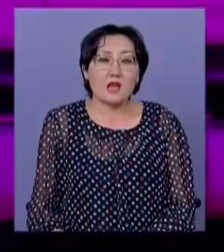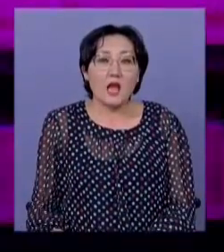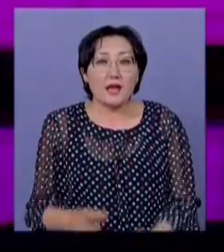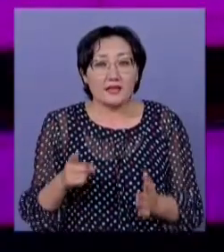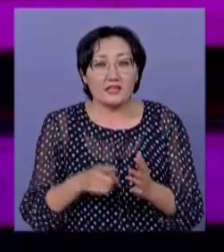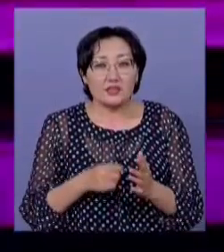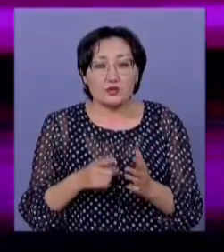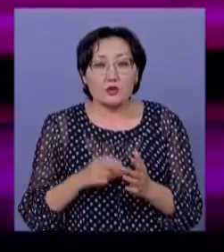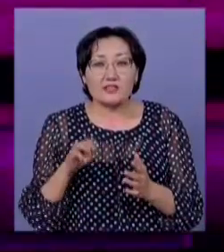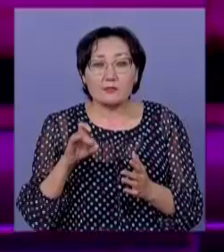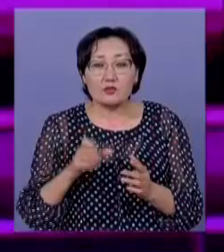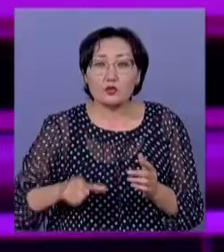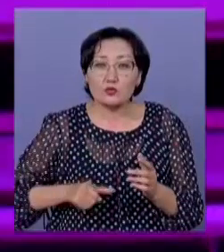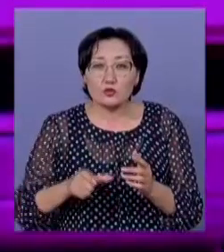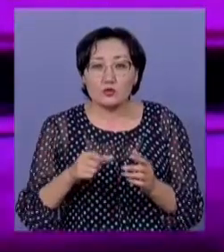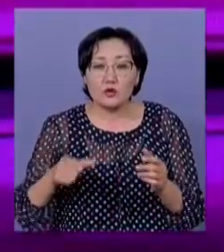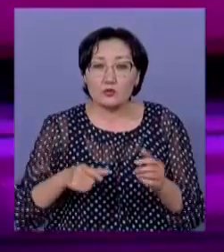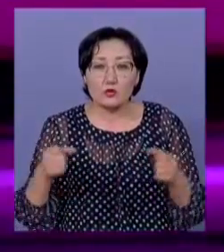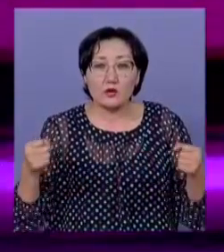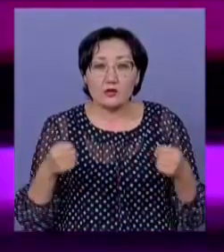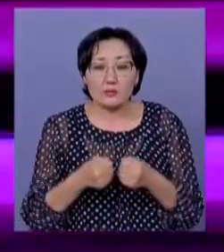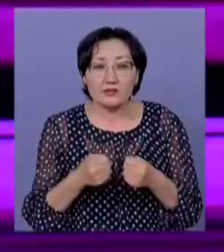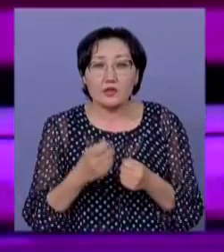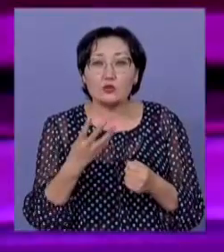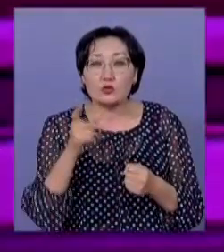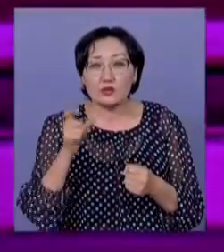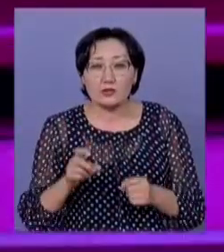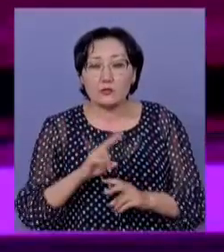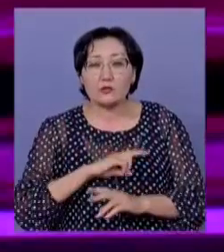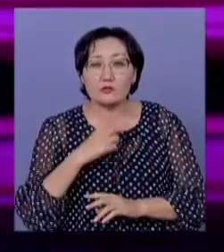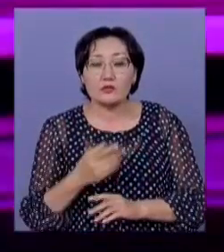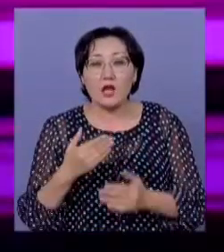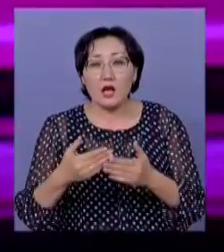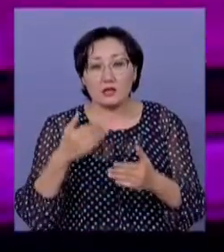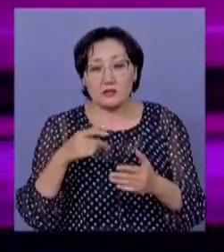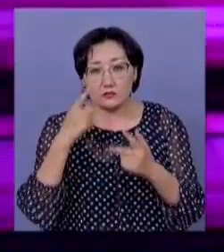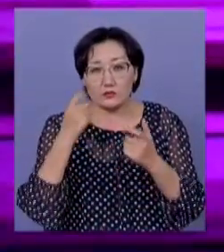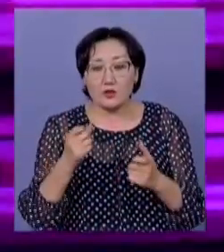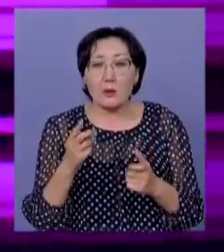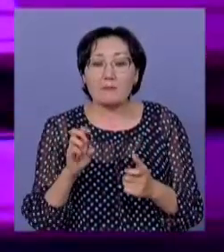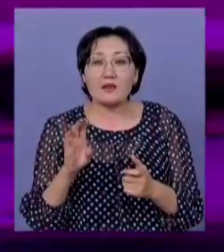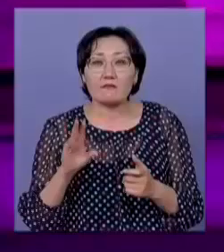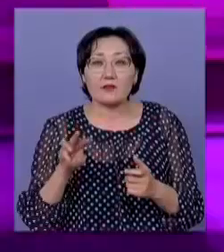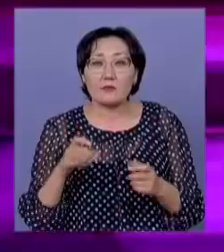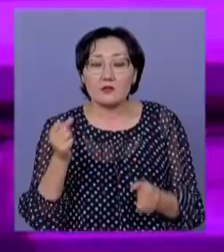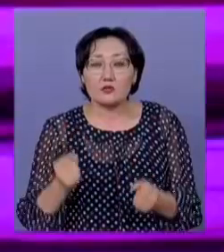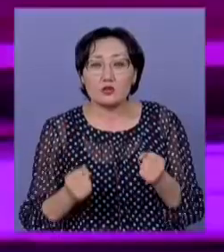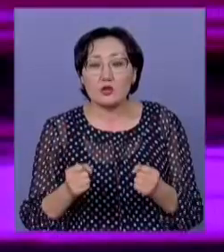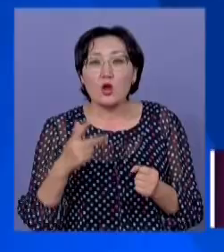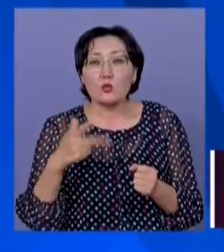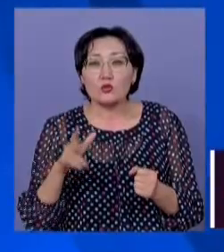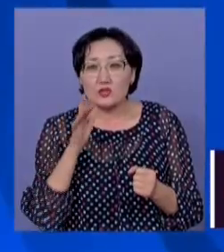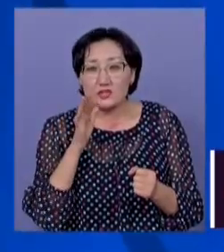Қарағанды Теміртау тас жолында көлік апатынан 4 адам апат болды. Алдын ала болжам бойынша BMW маркалы автокөлігінің 30